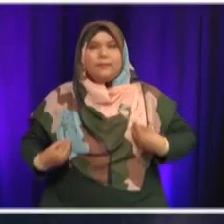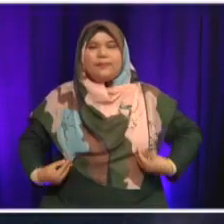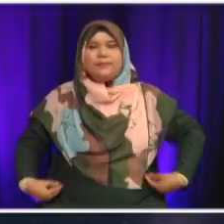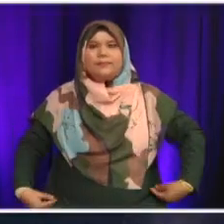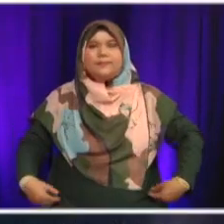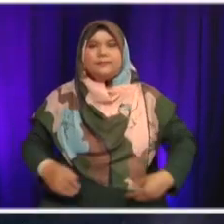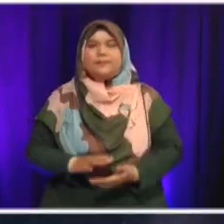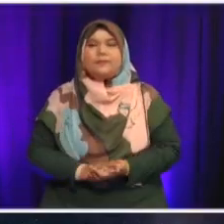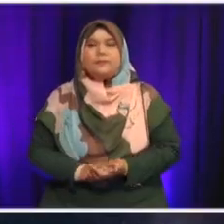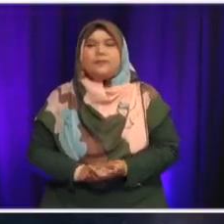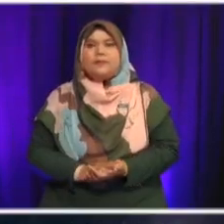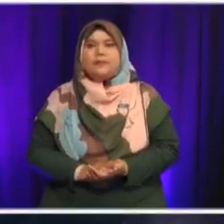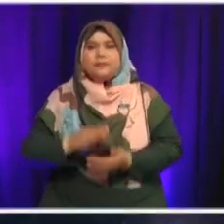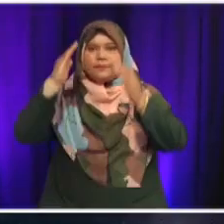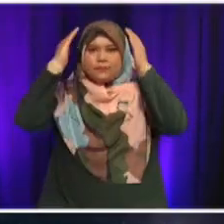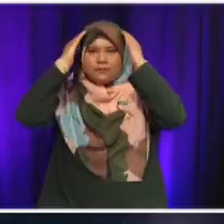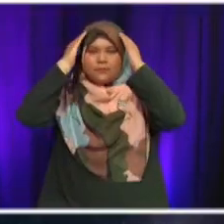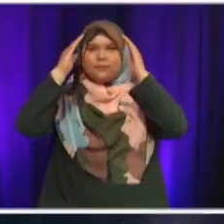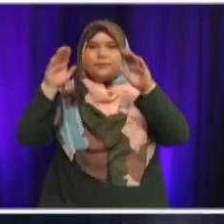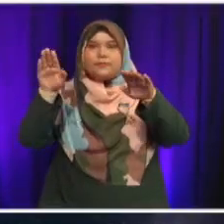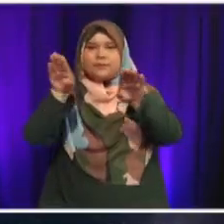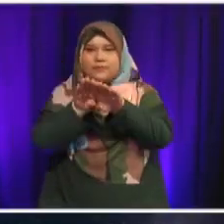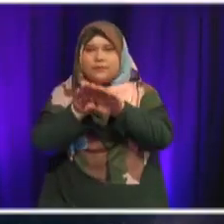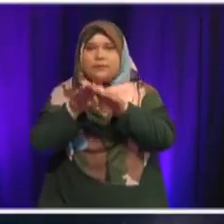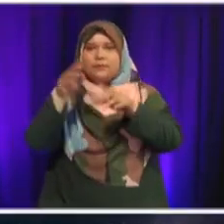oke ya penutup